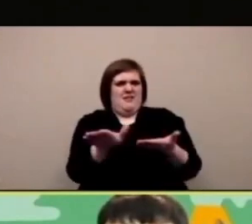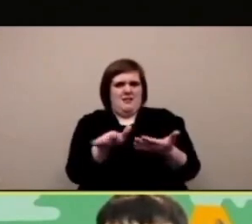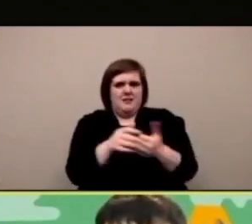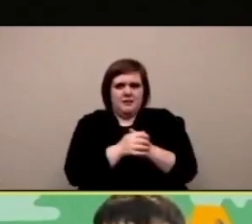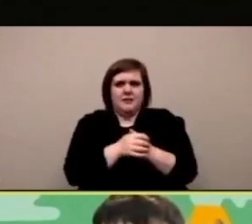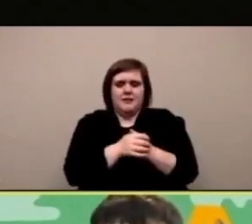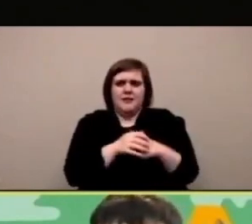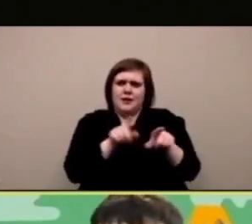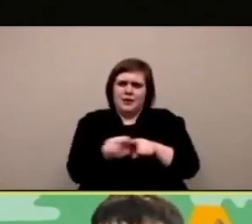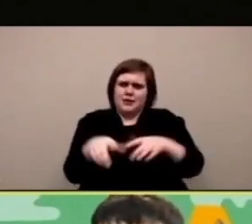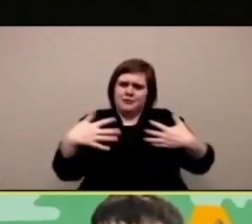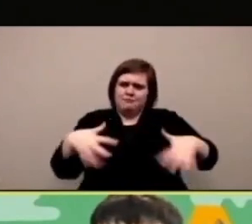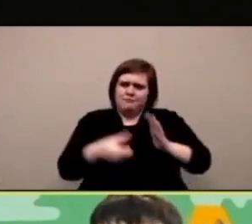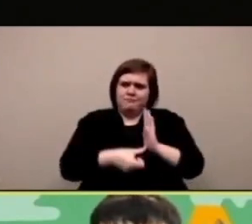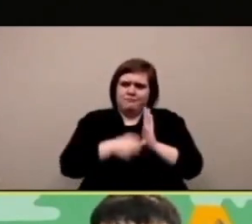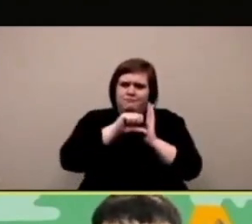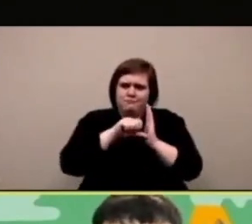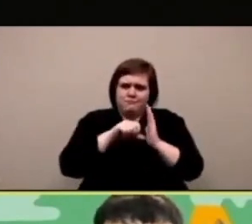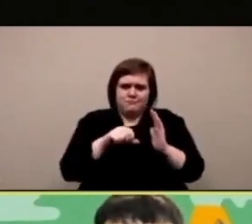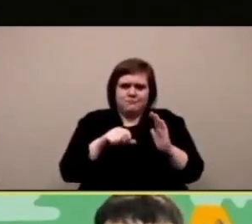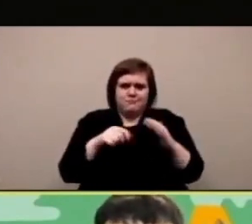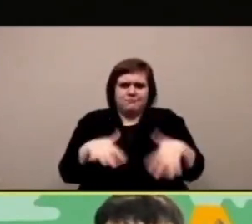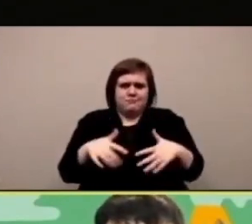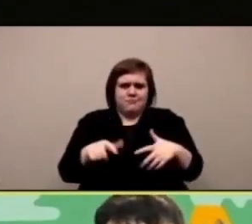トライしていきました